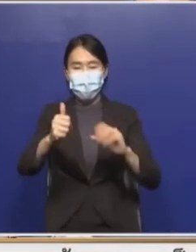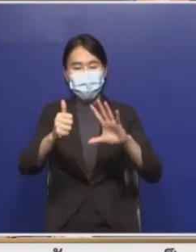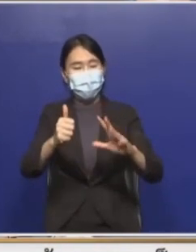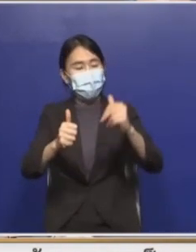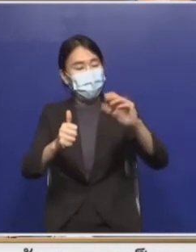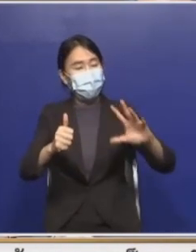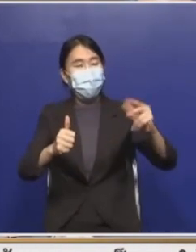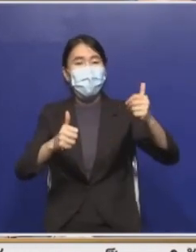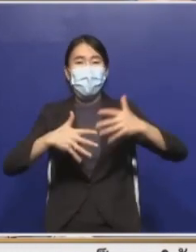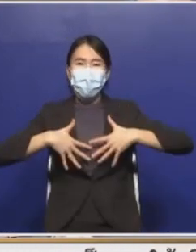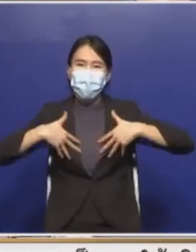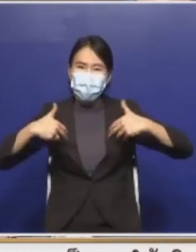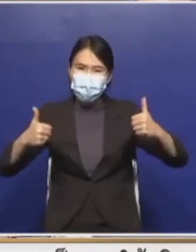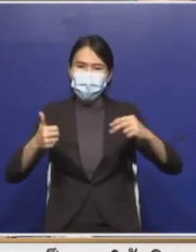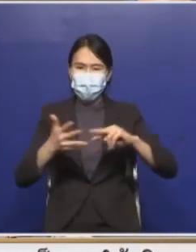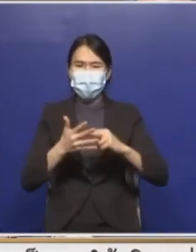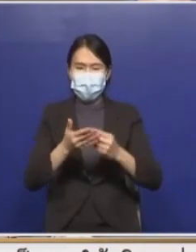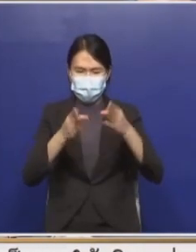าติต่อไ